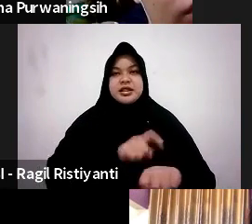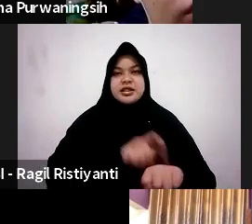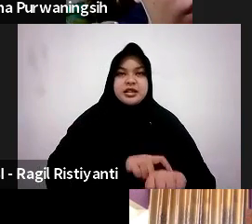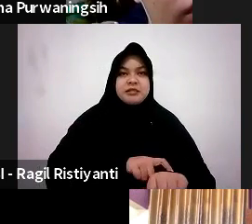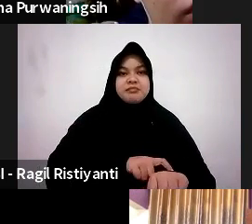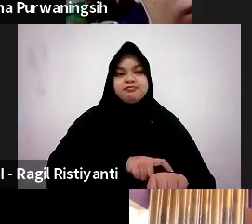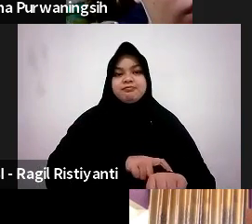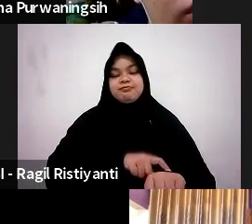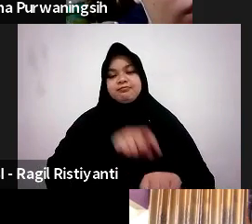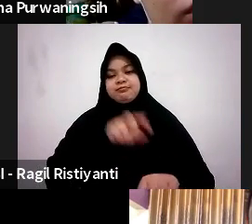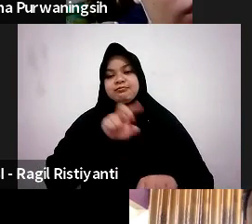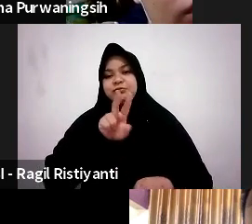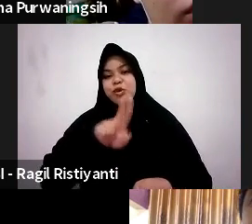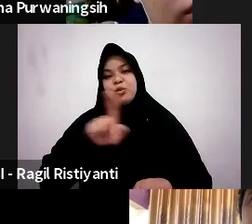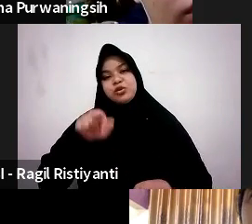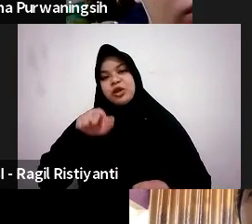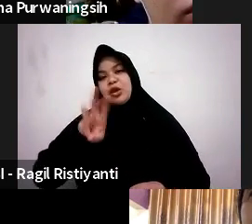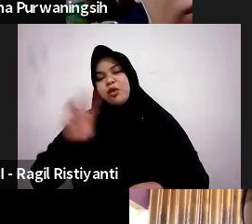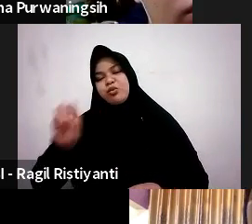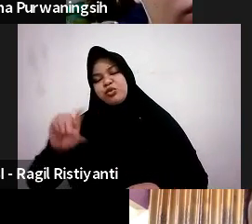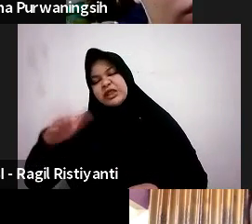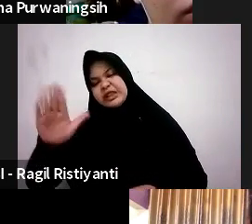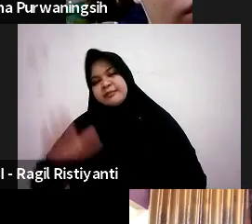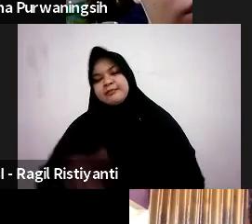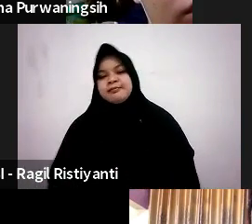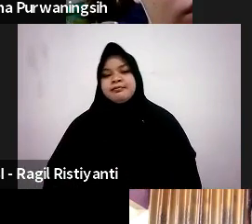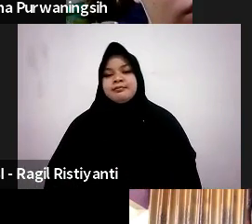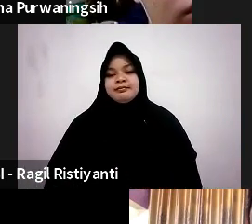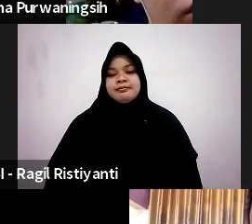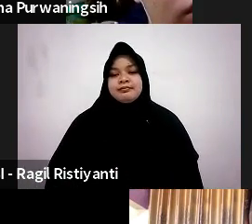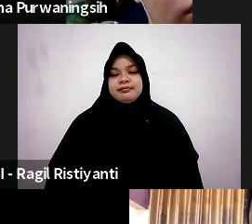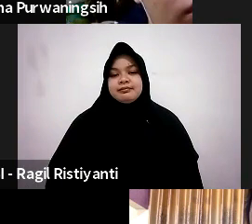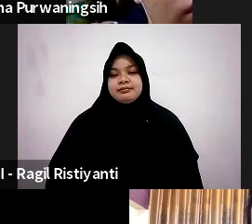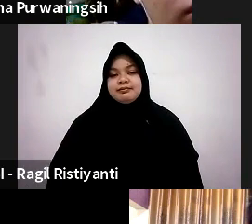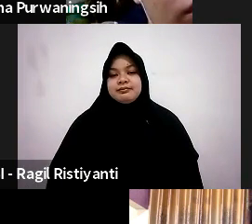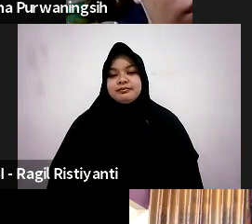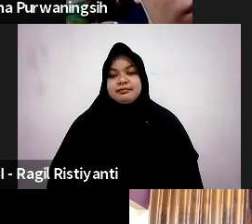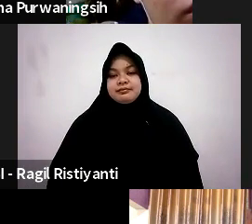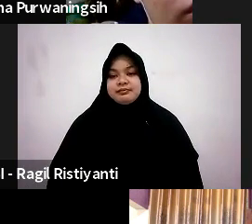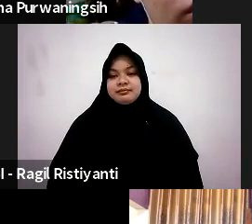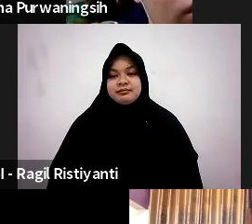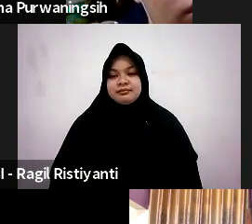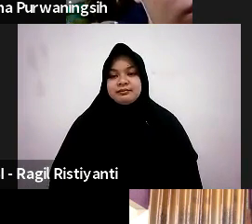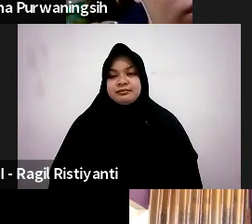nah Om mungkin ampli